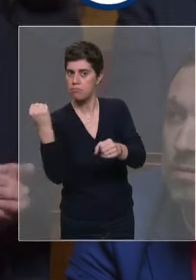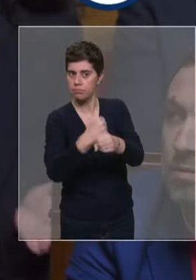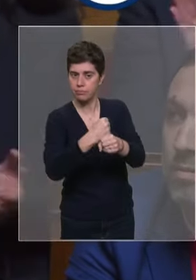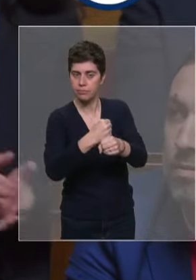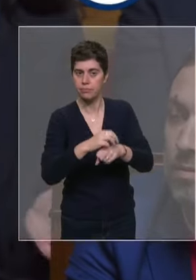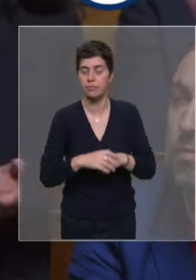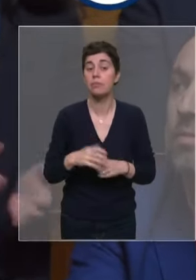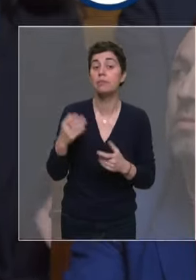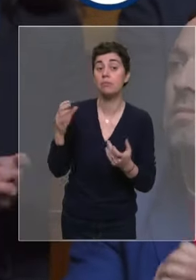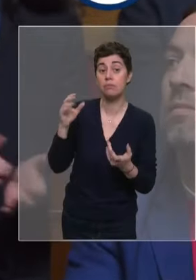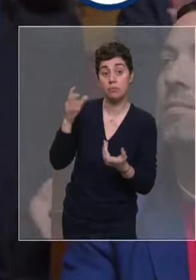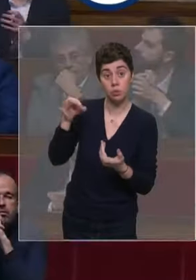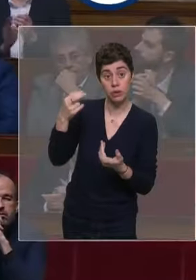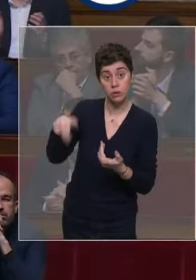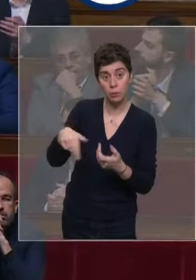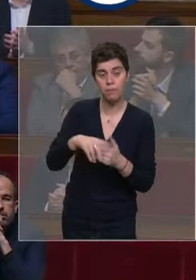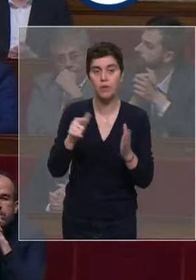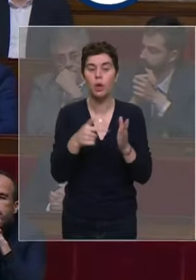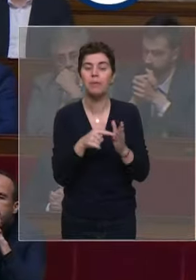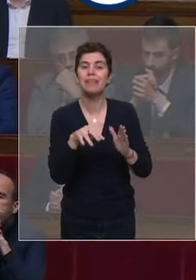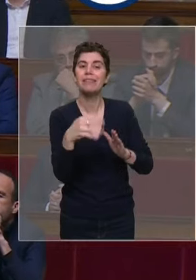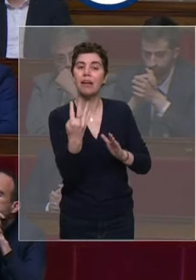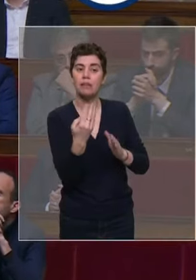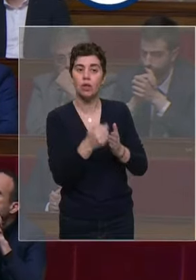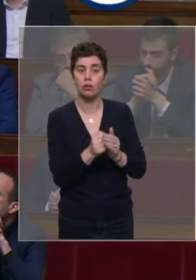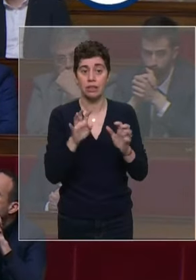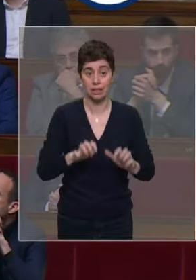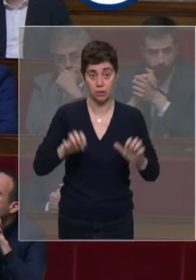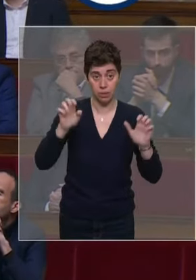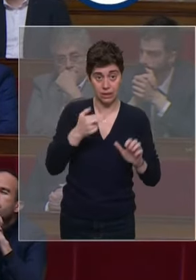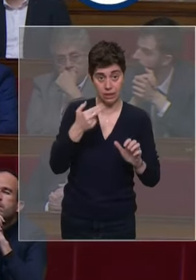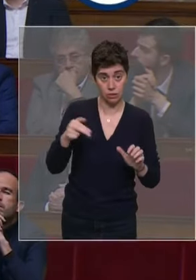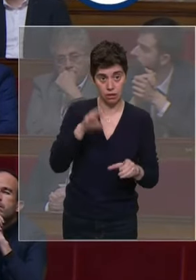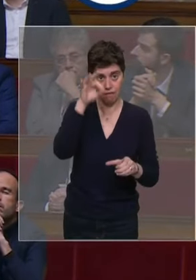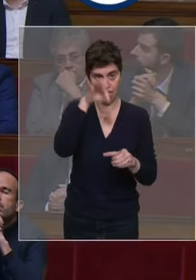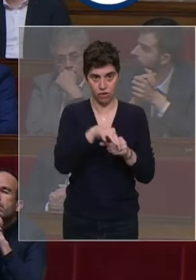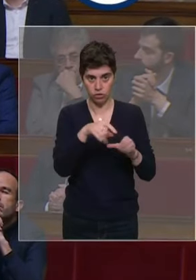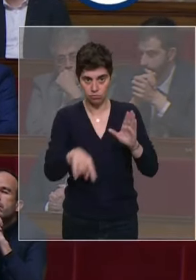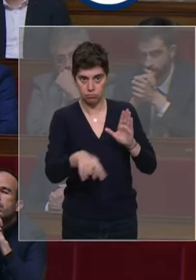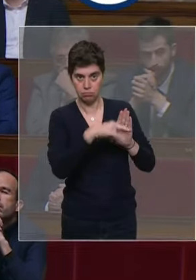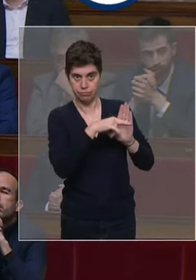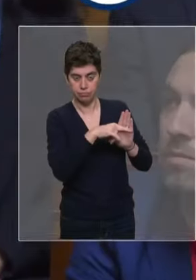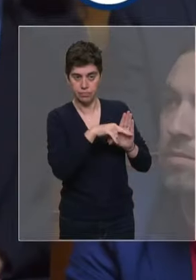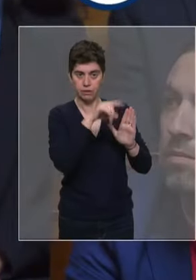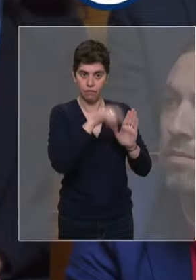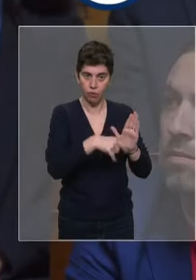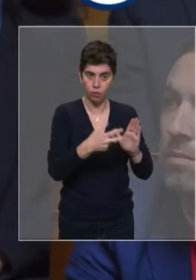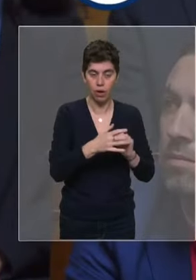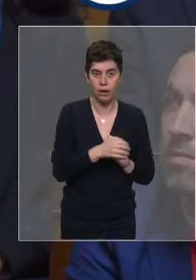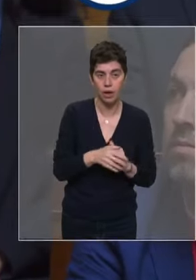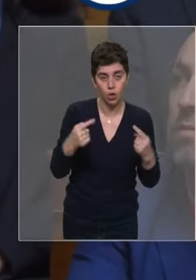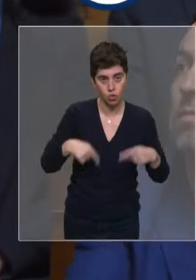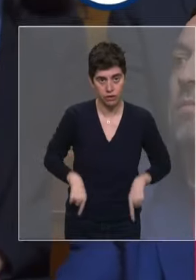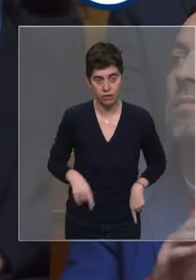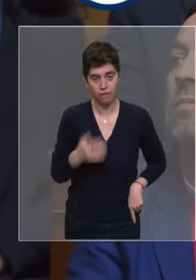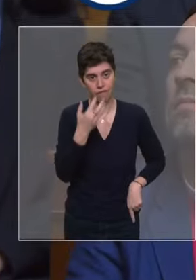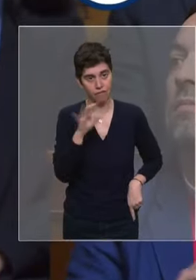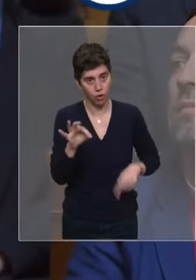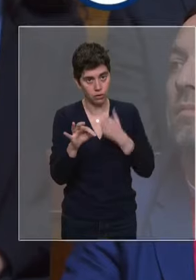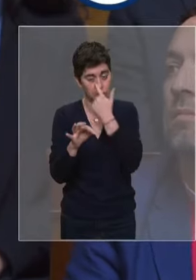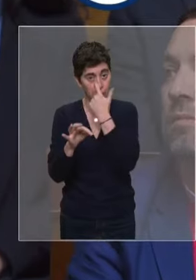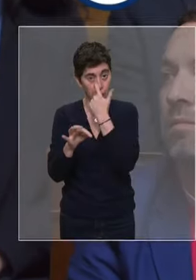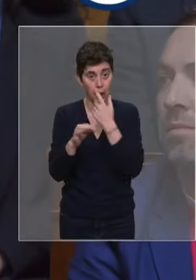ministre, en 2014, l'Assemblée nationale votait une résolution invitant le gouvernement français à reconnaître l'État